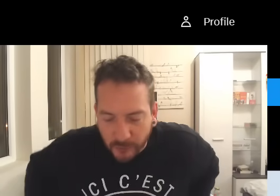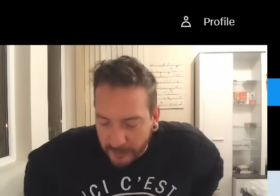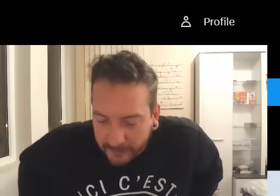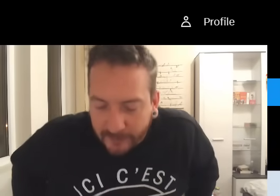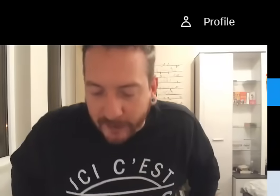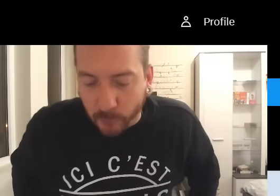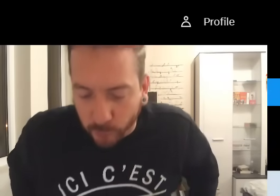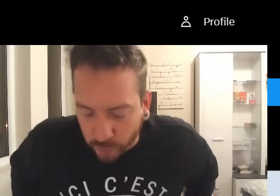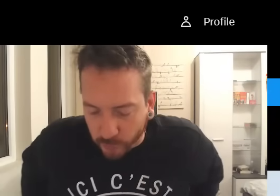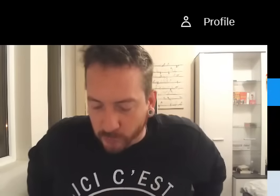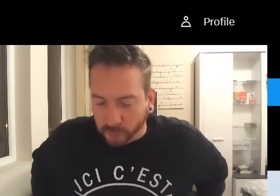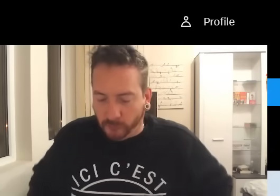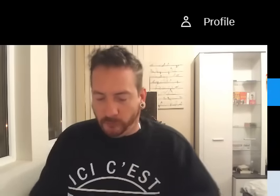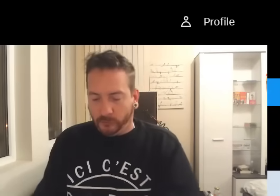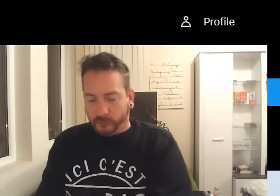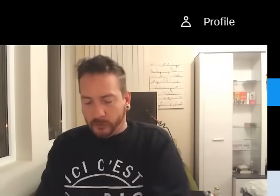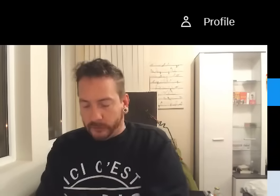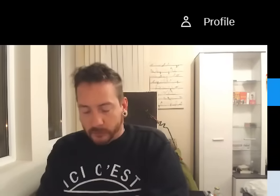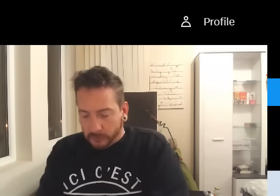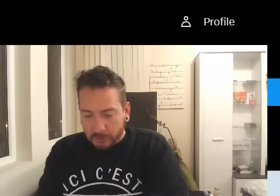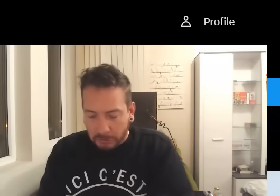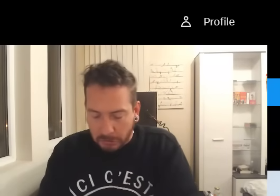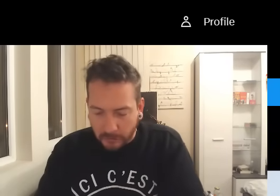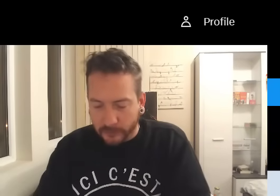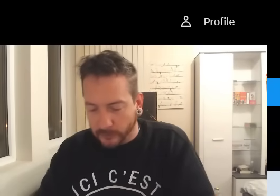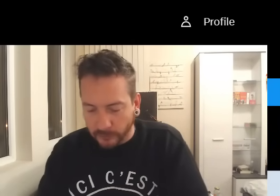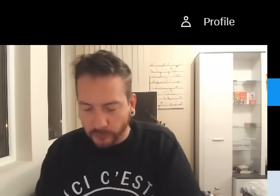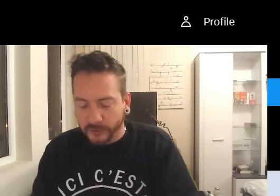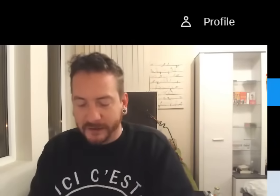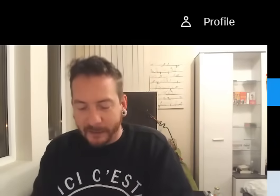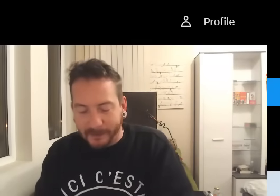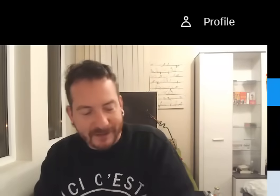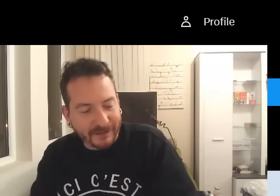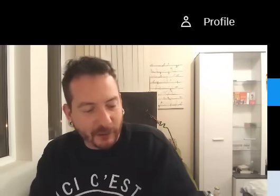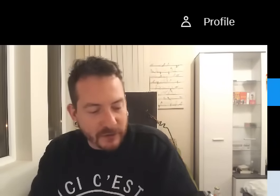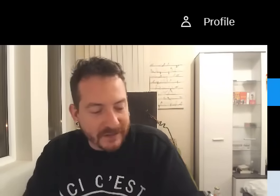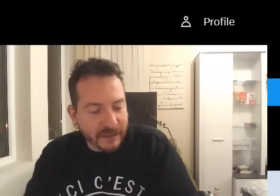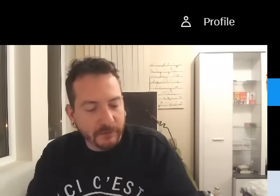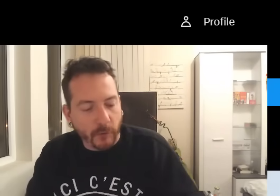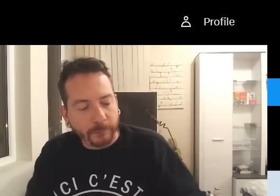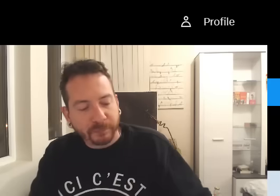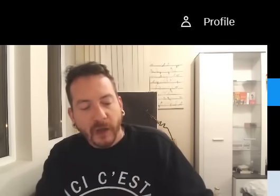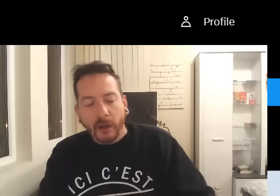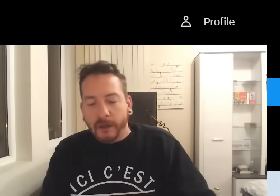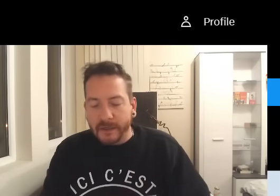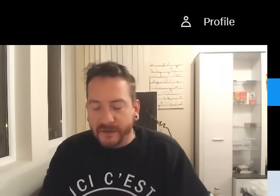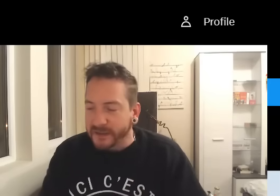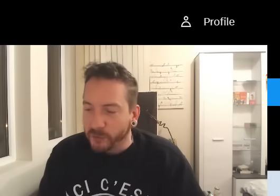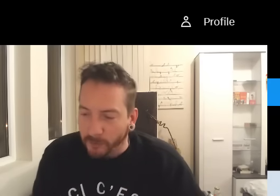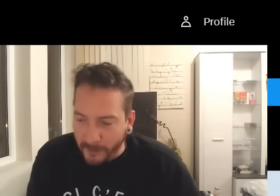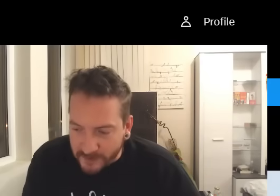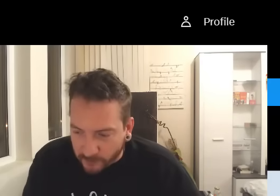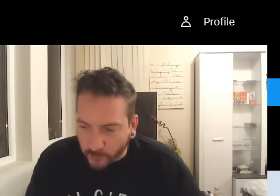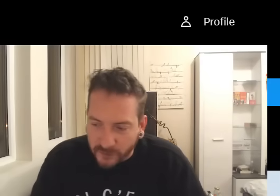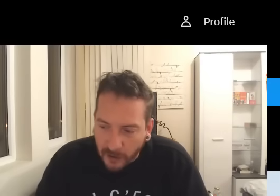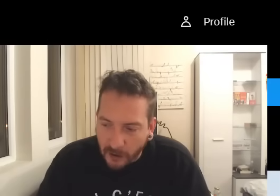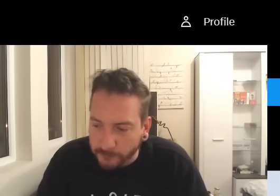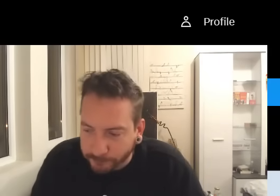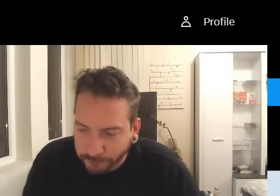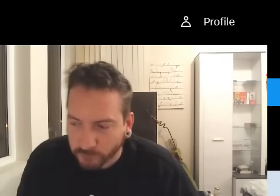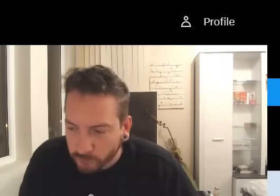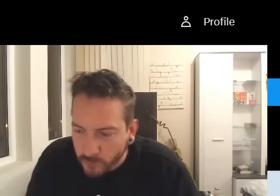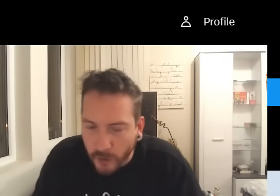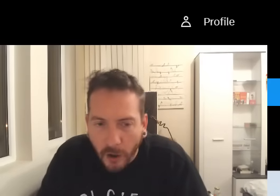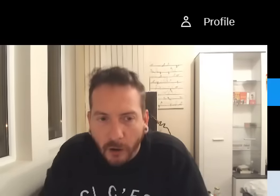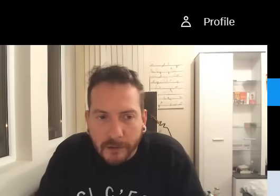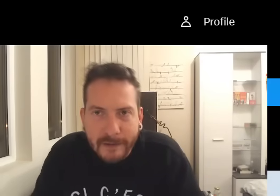Logu il est très conscient de ses capacités cognitives il sait qu'il doit pas miser sur